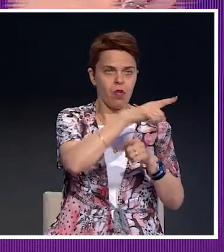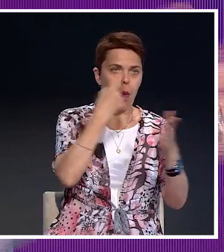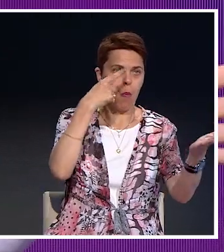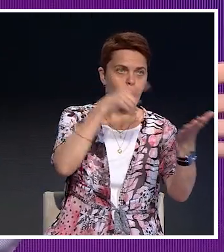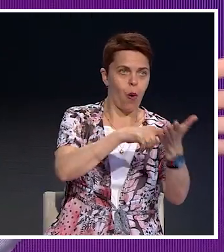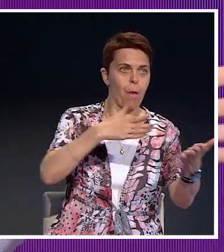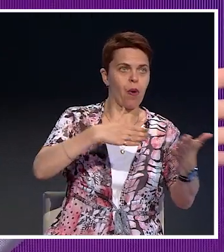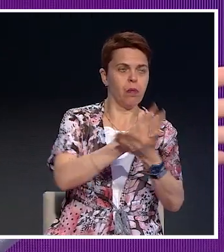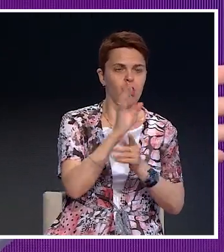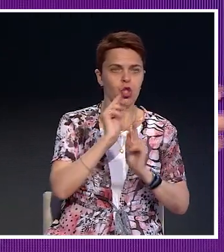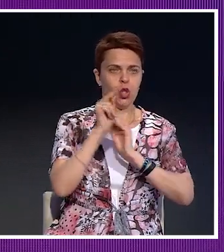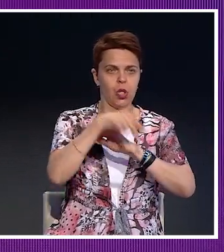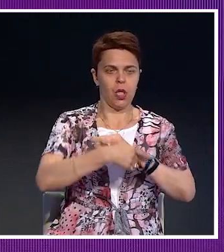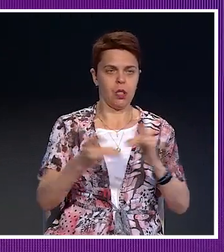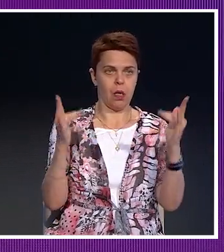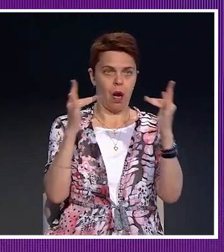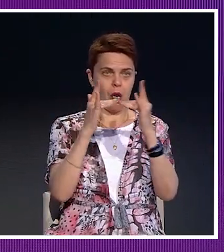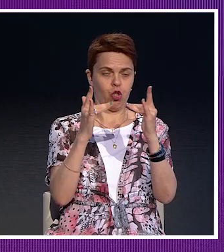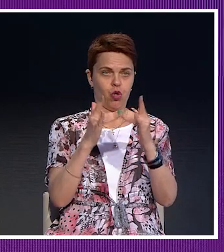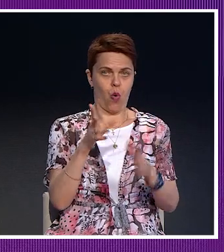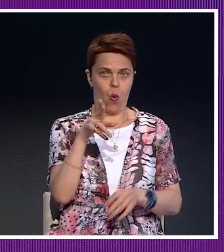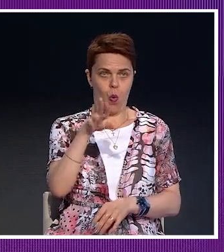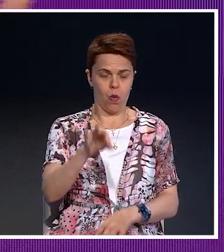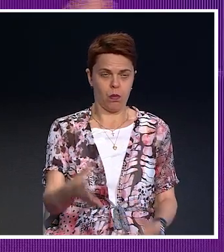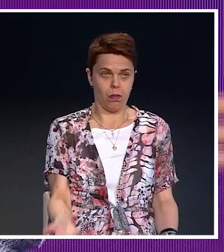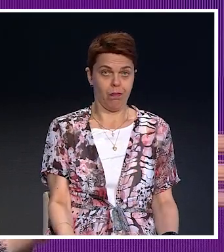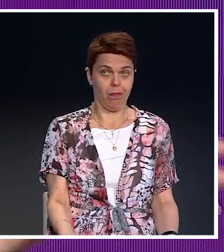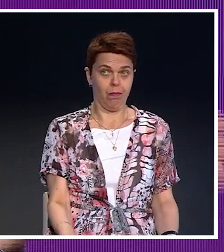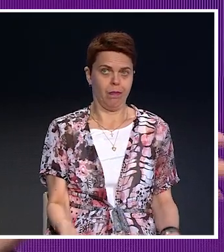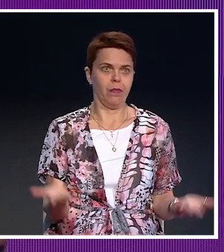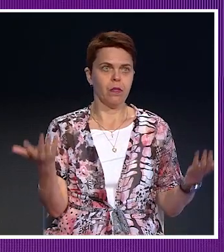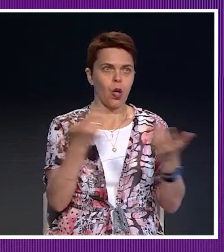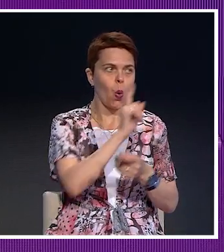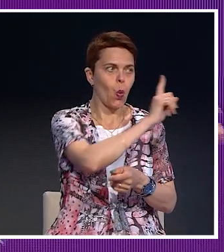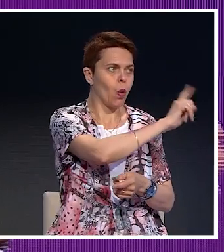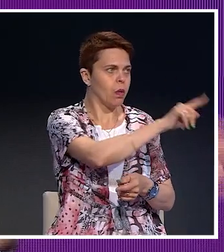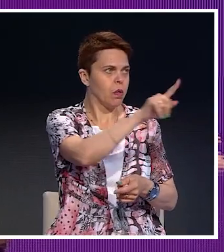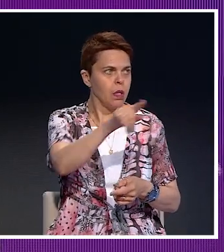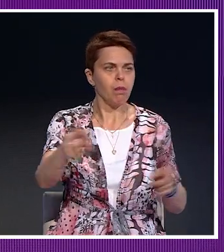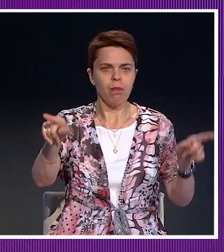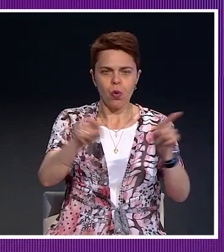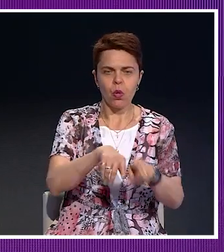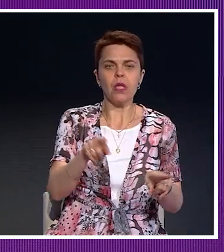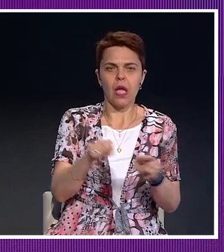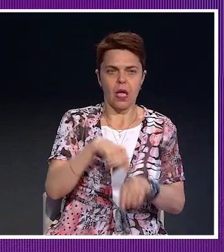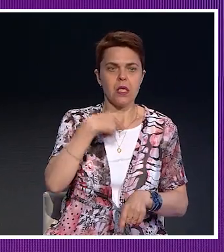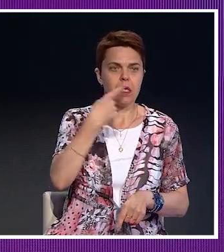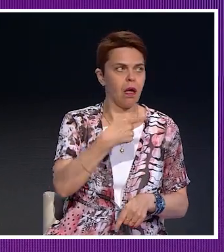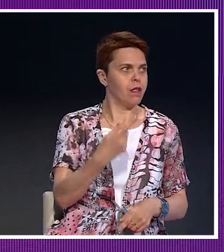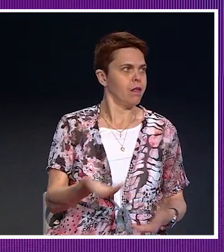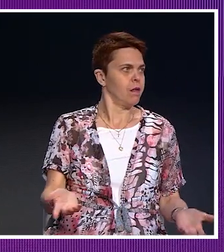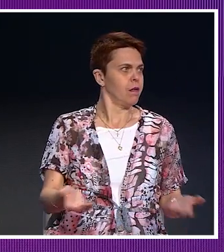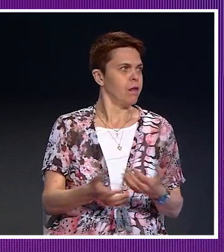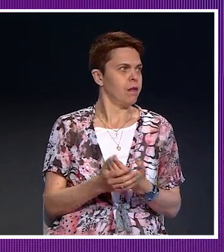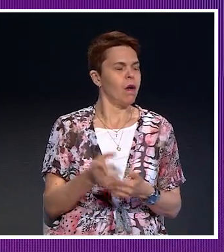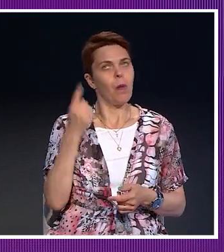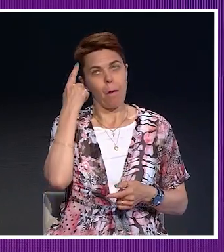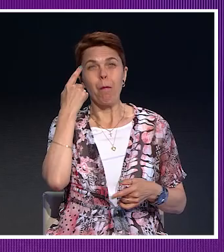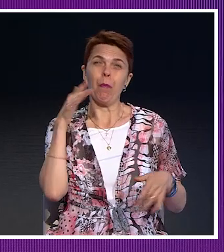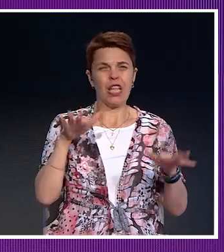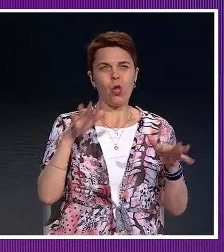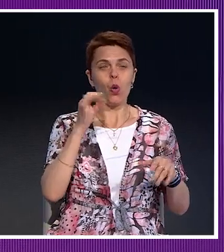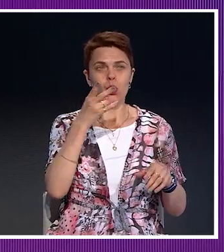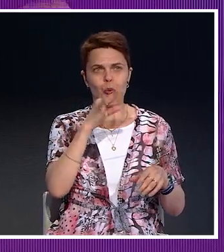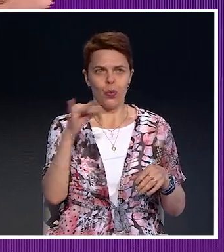потрапила в політику через ліжко. Знаєте, стосовно скількох жінок це вже було, в принципі, сказано. Точно не знаю, але підозрюю.